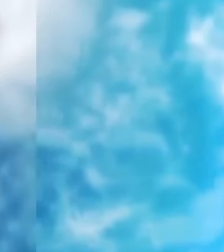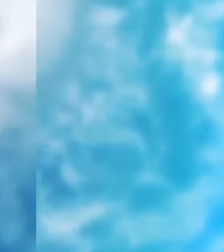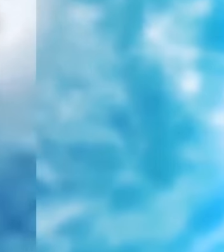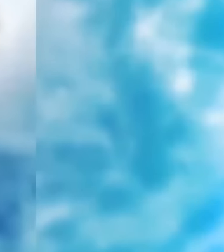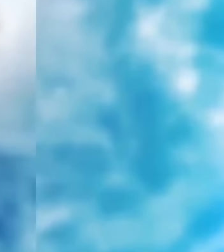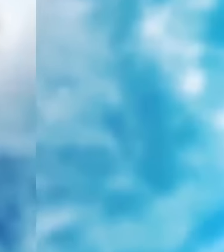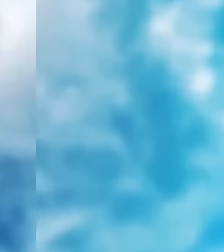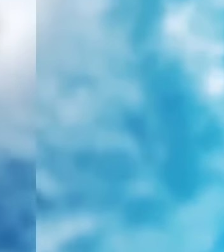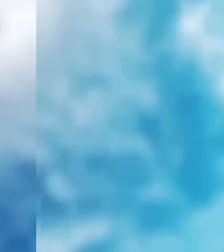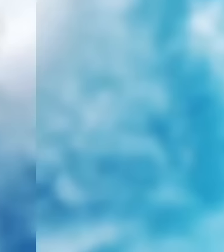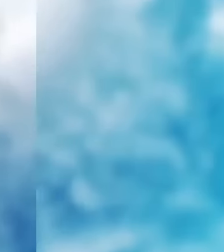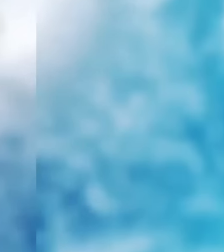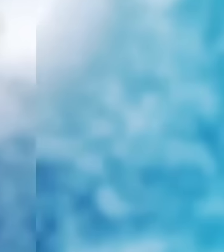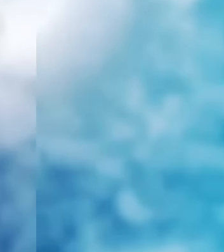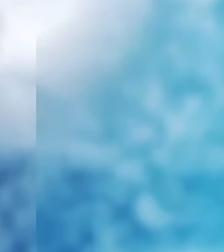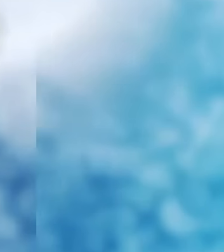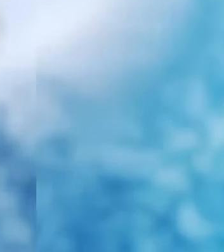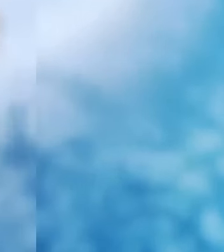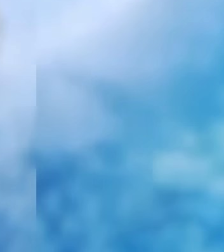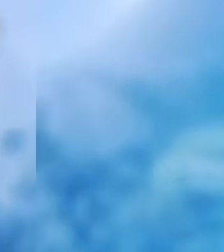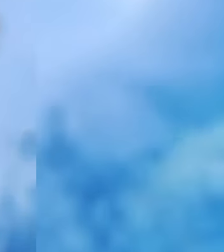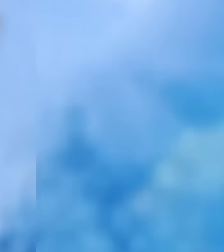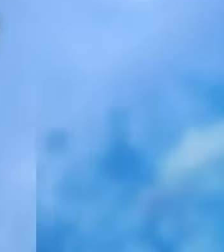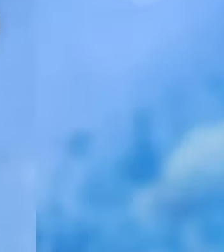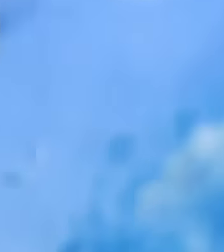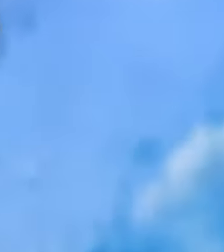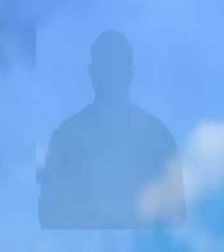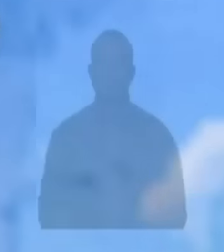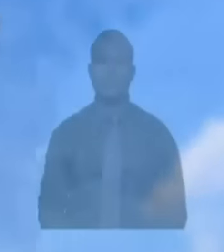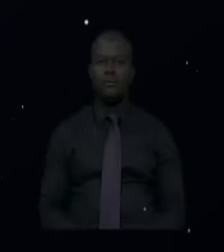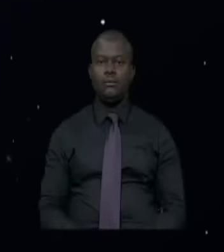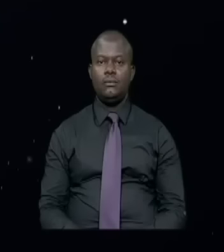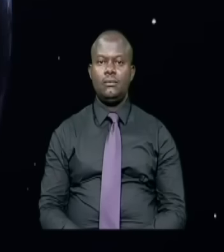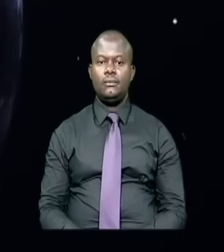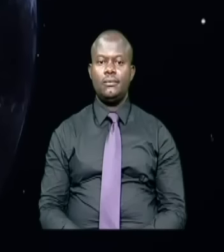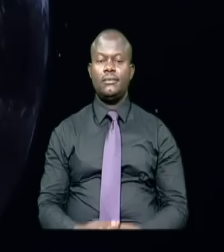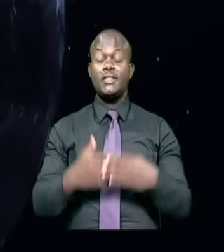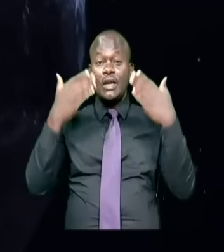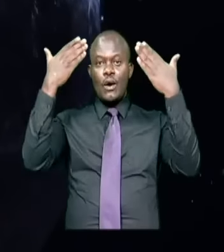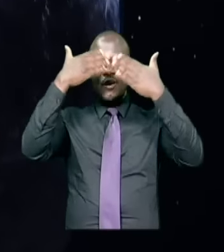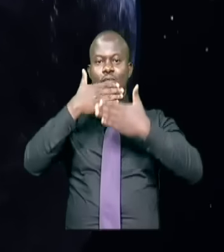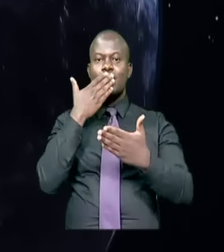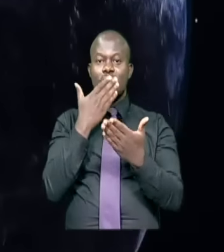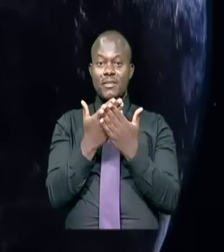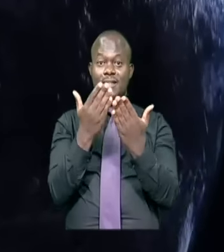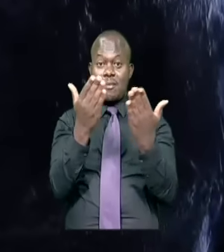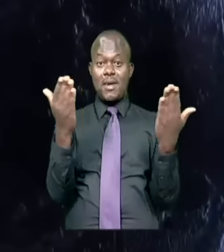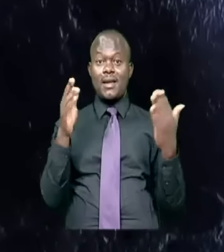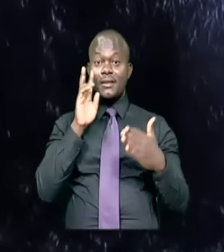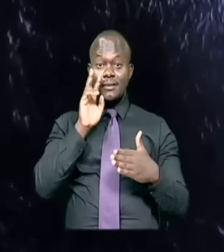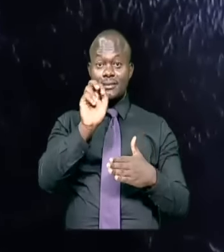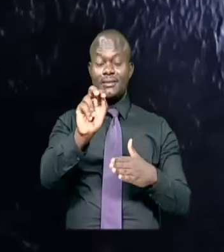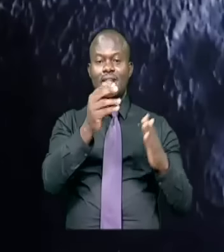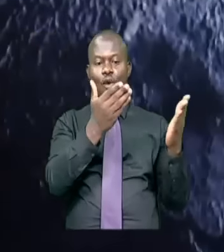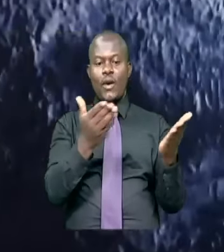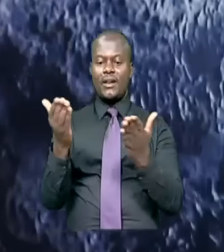Umugabo mwiza kuri mwe mwese mudukurikiye twahe kaze